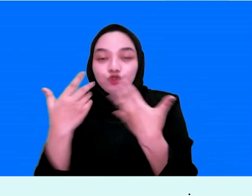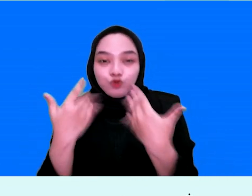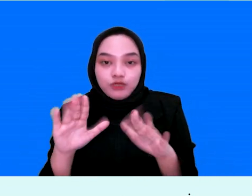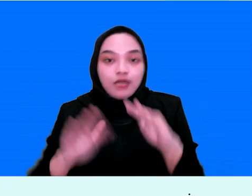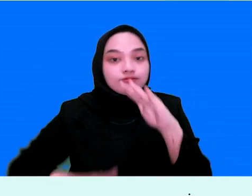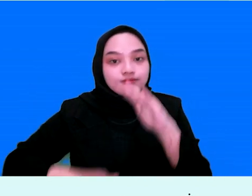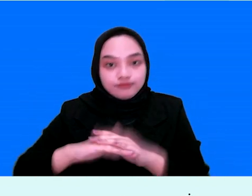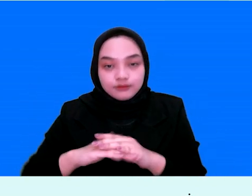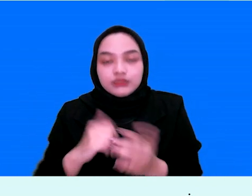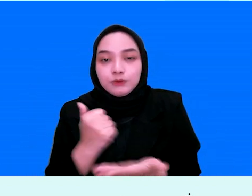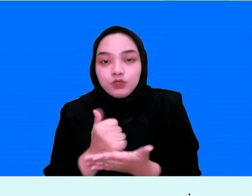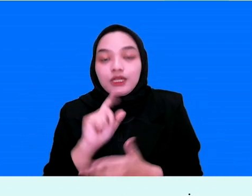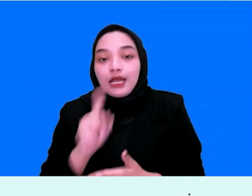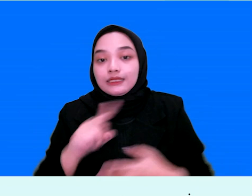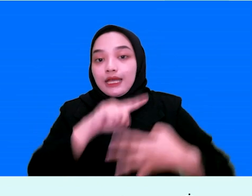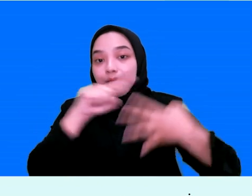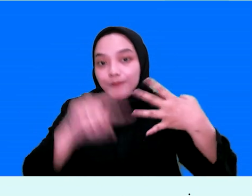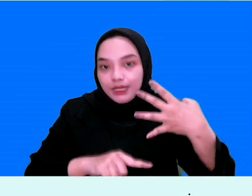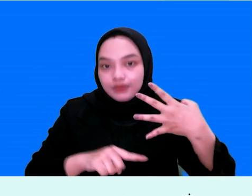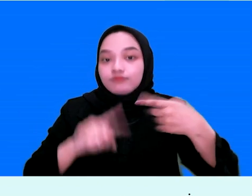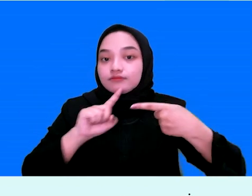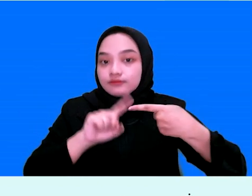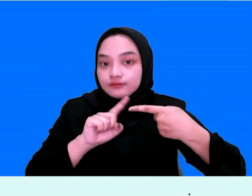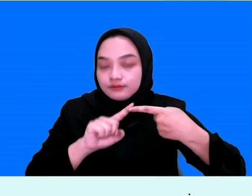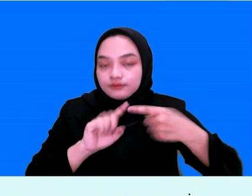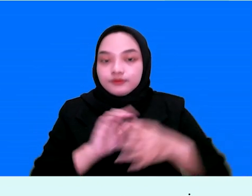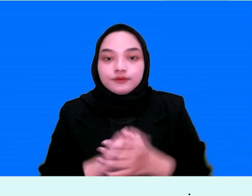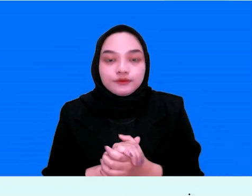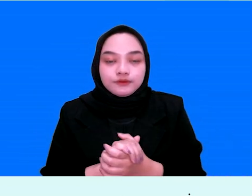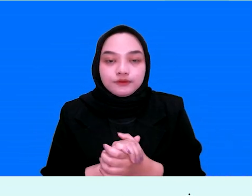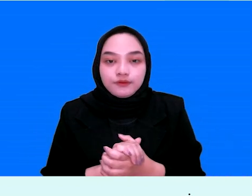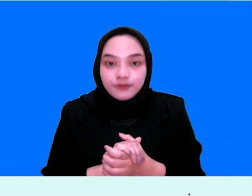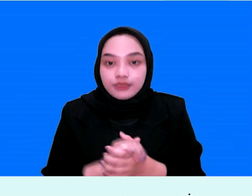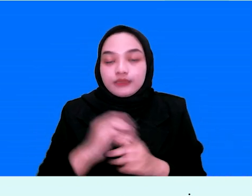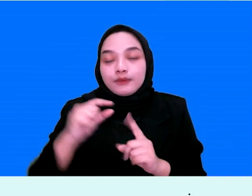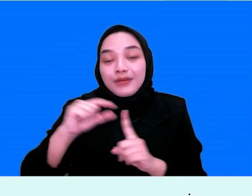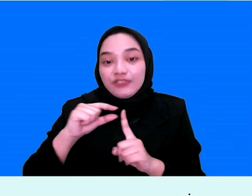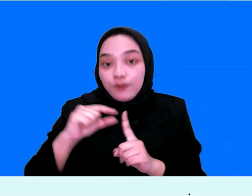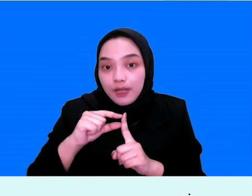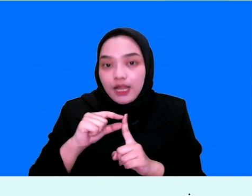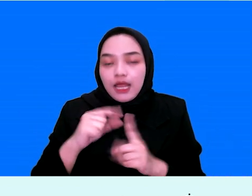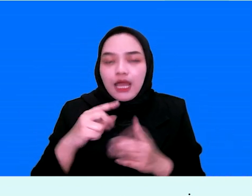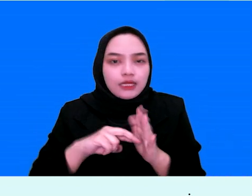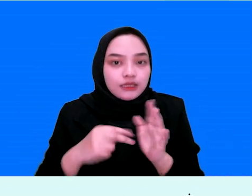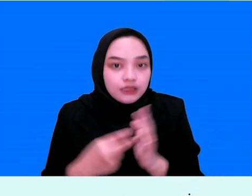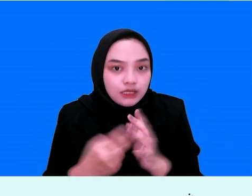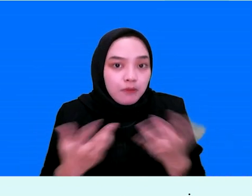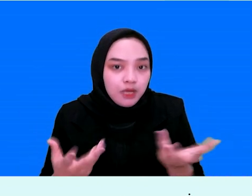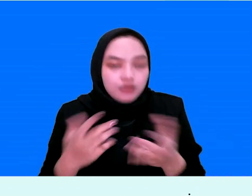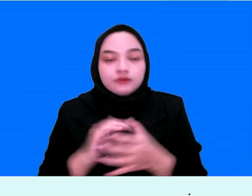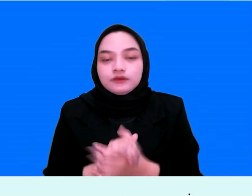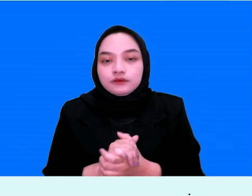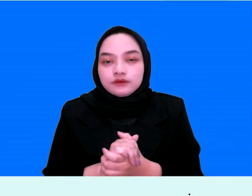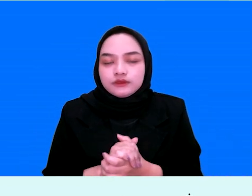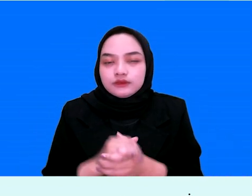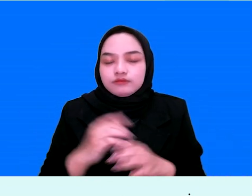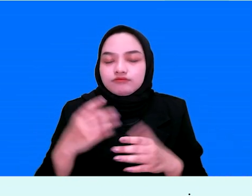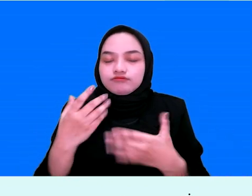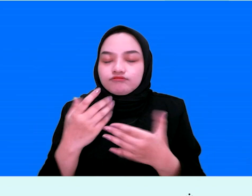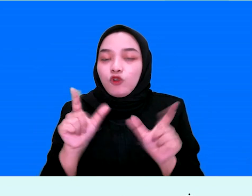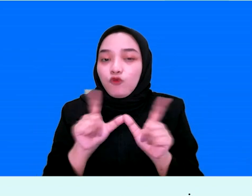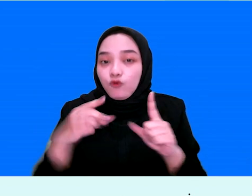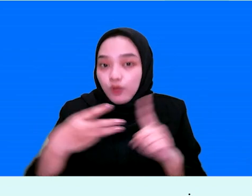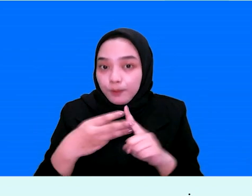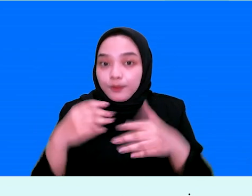besar, ada 4 tipe prinsip WCAG. Yang pertama itu perceivable, yaitu apakah website